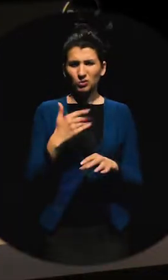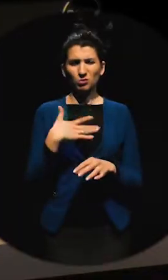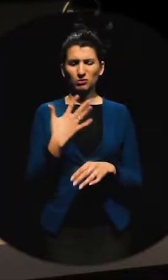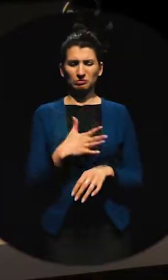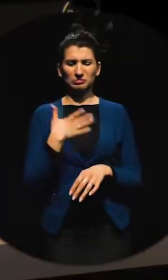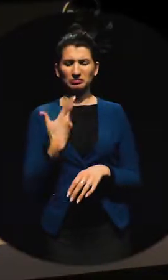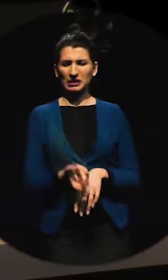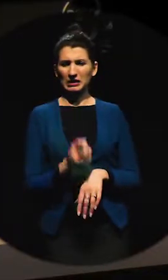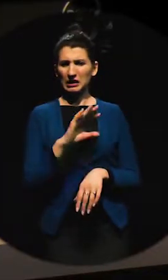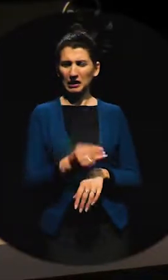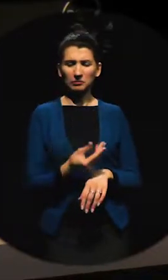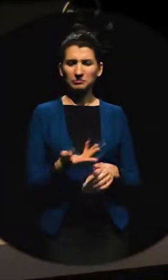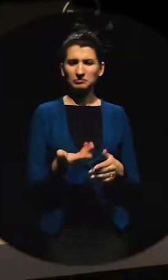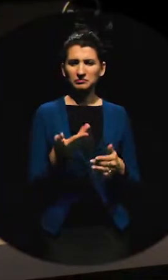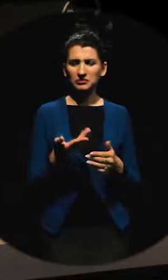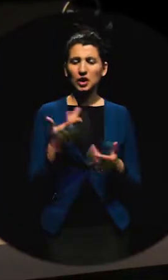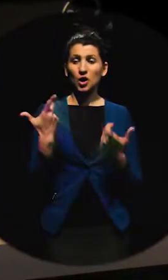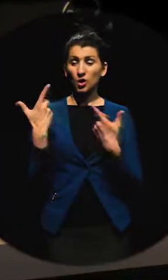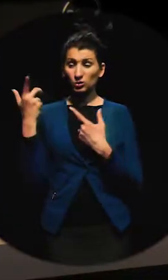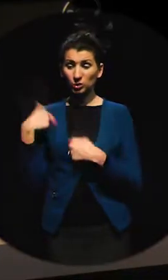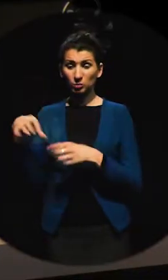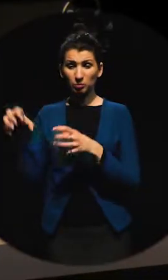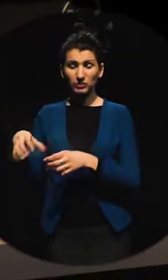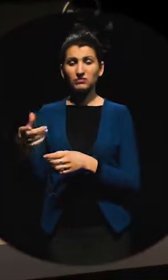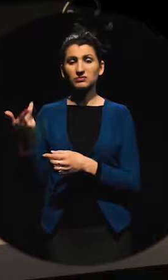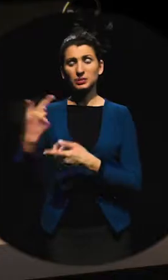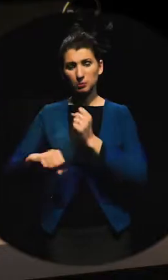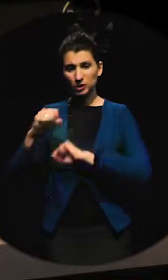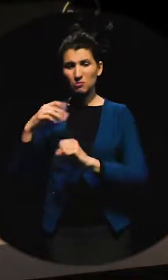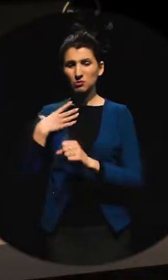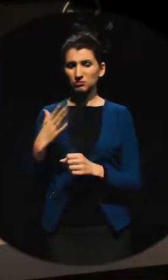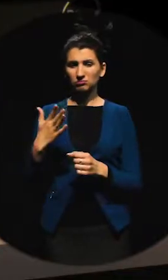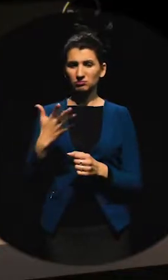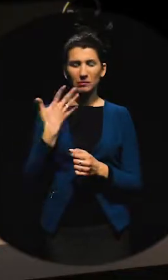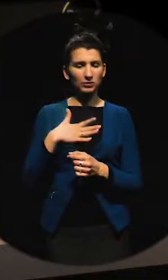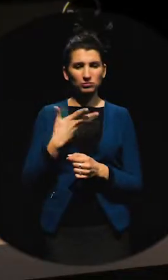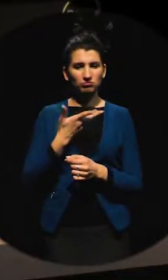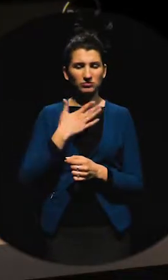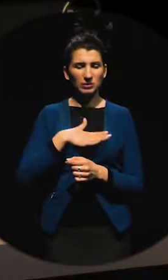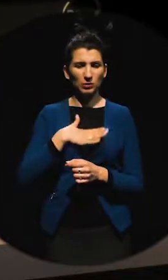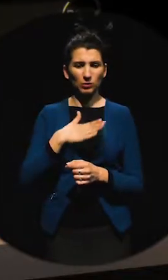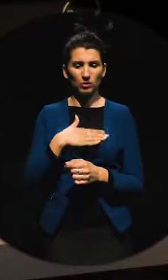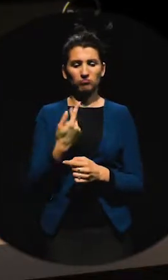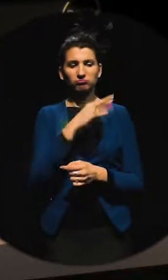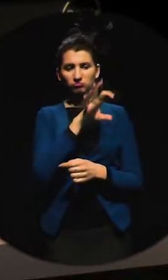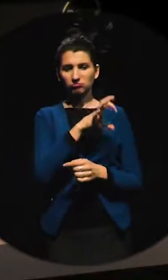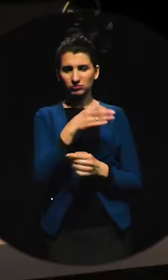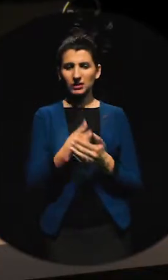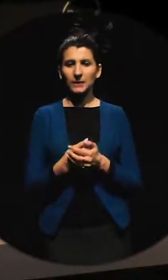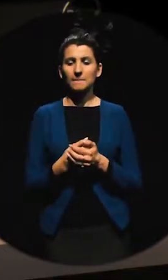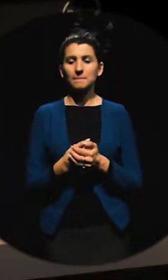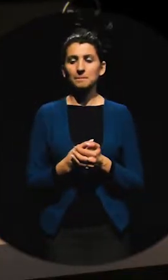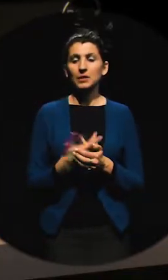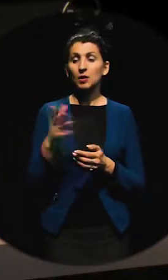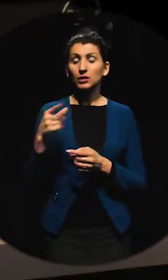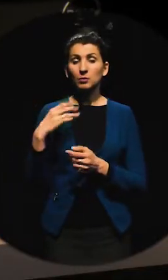żywy opór aktywistów, osób z niepełnosprawnościami, które walczyły no między innymi właśnie o